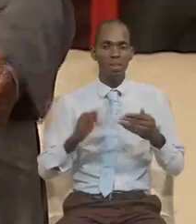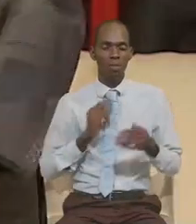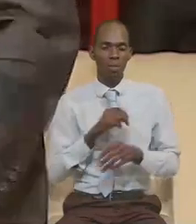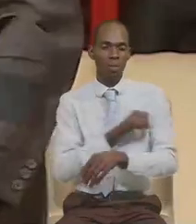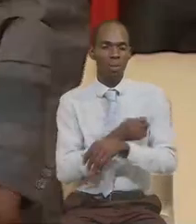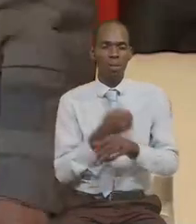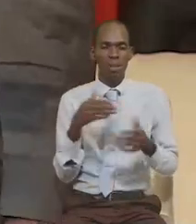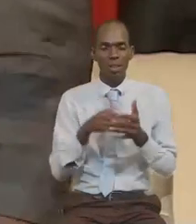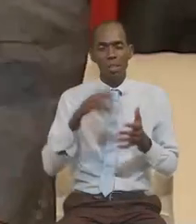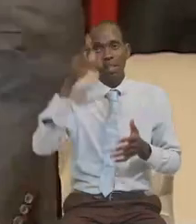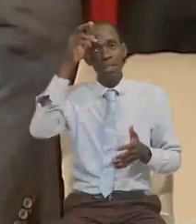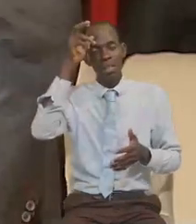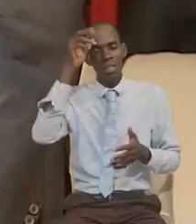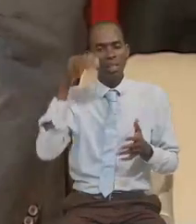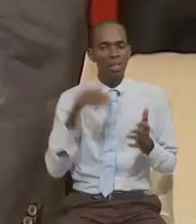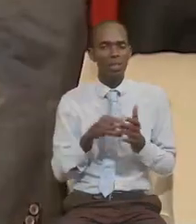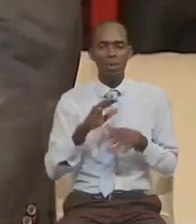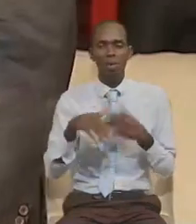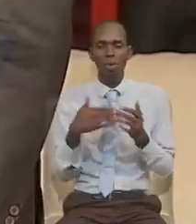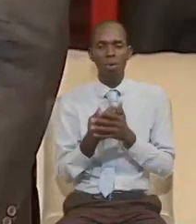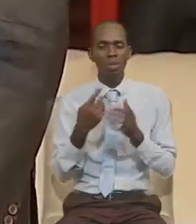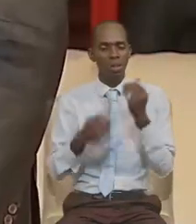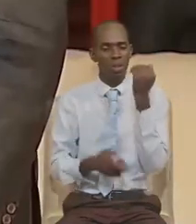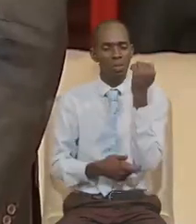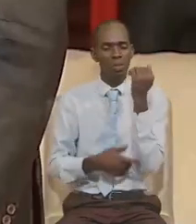les tentations de la société.